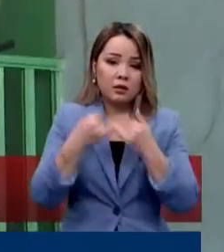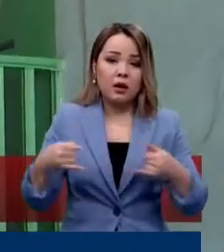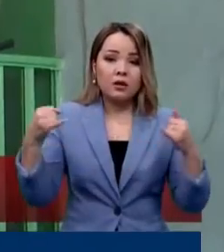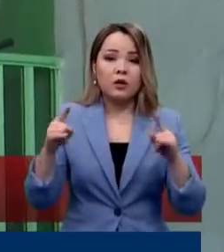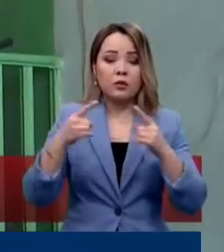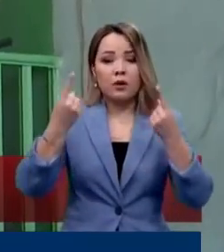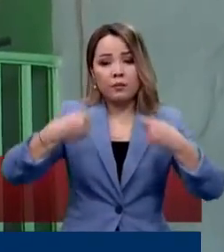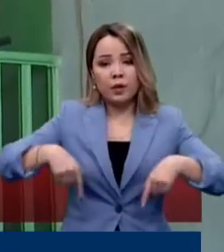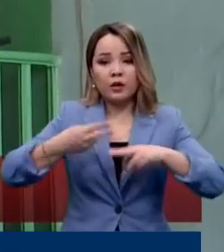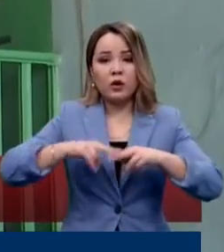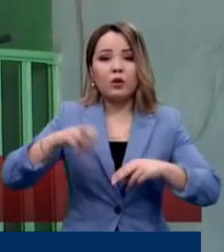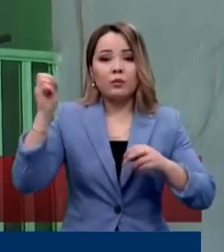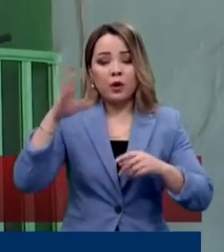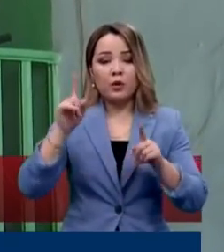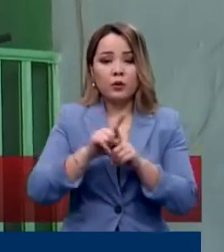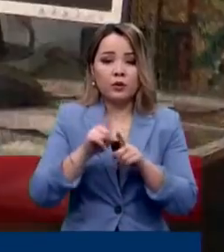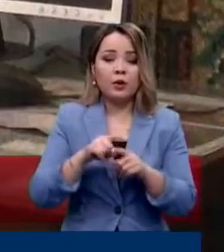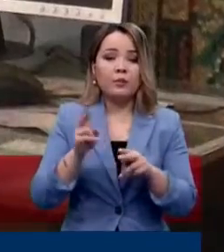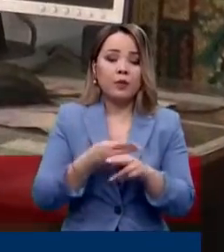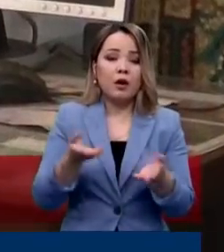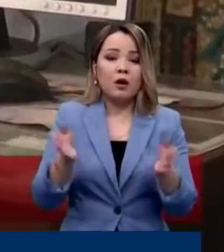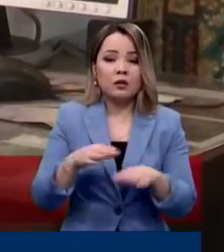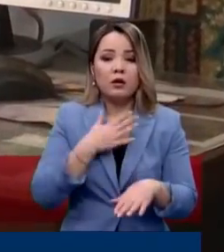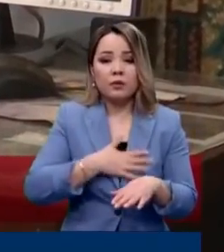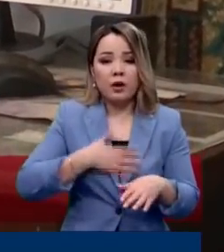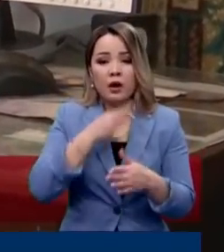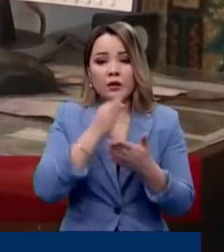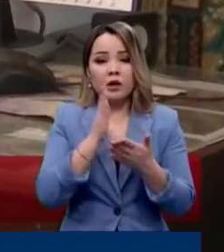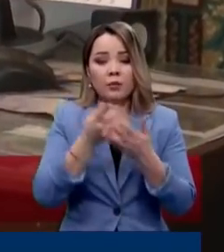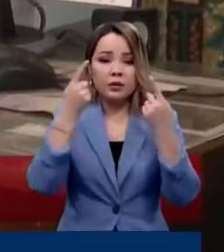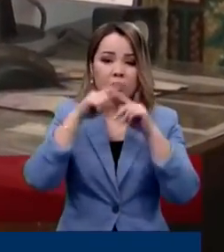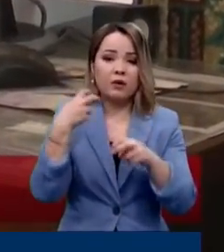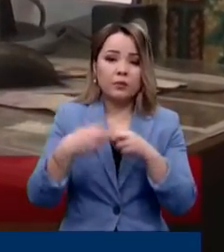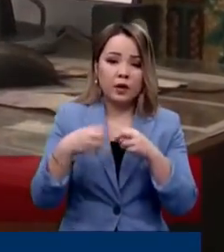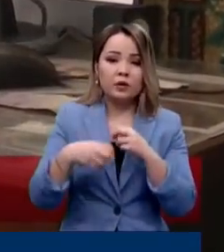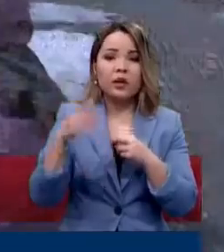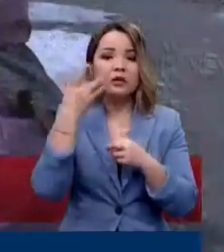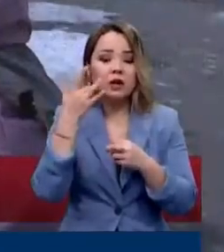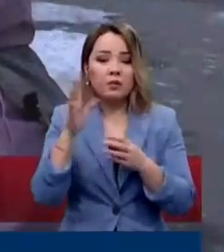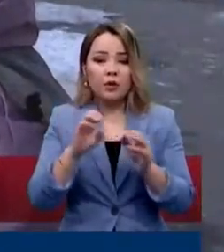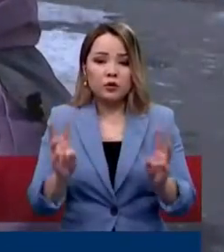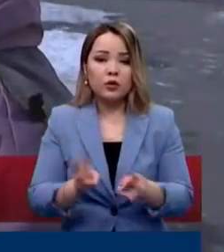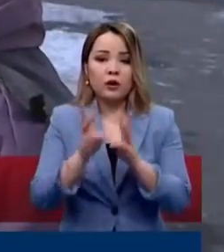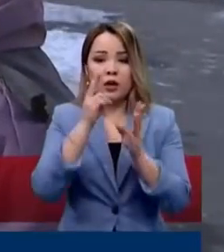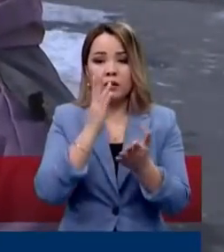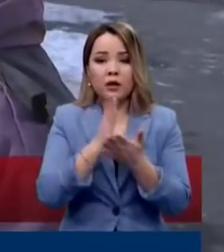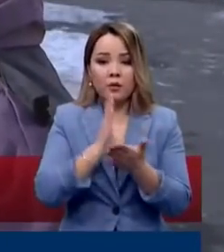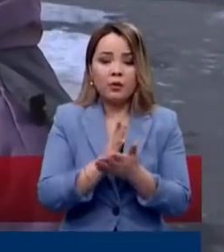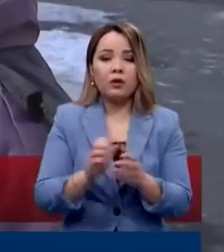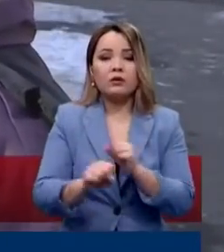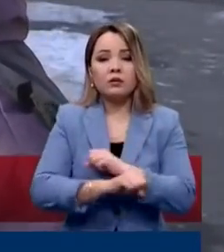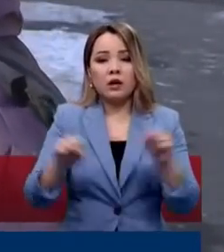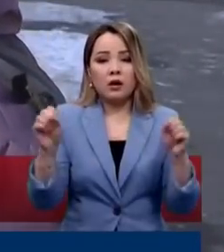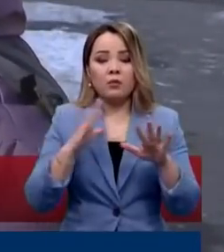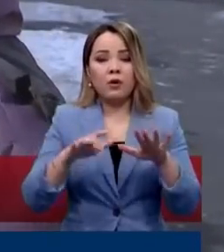күн бұзылса істен шығады екен. Себебі сіз жарықтың өшуінен күймеген техникамыз қалмады дейді мұндағылар. Компьютер